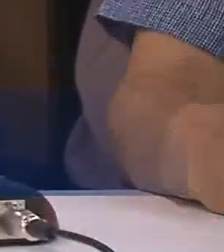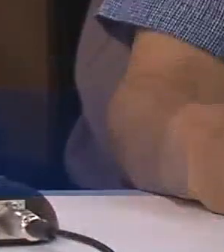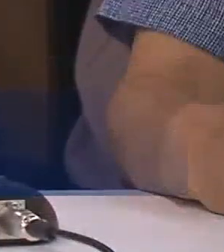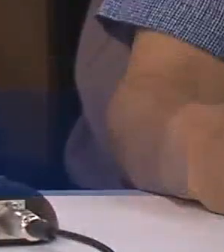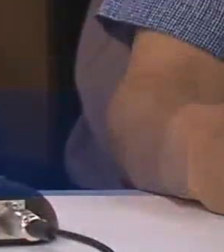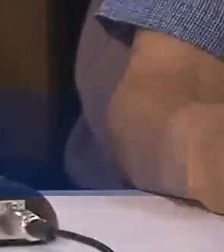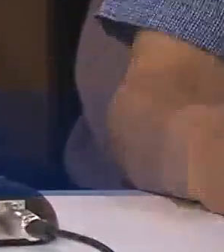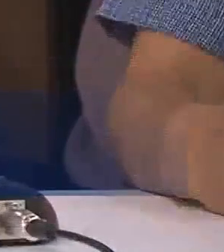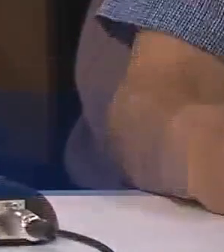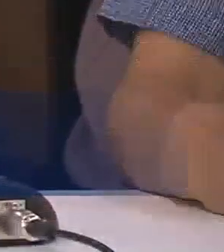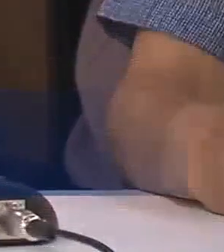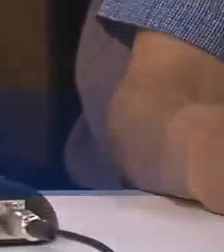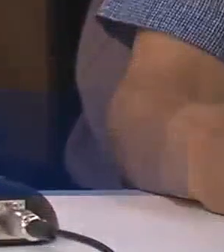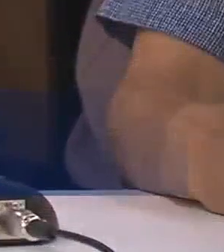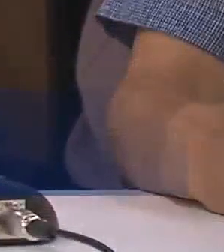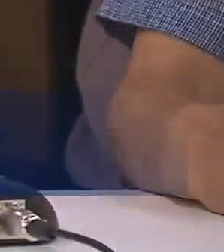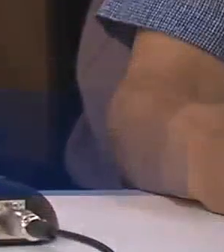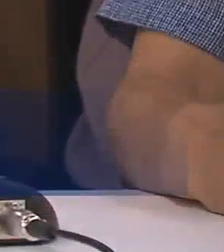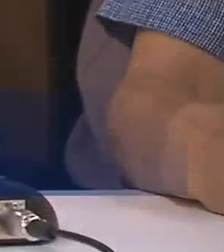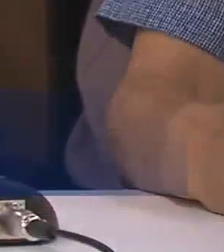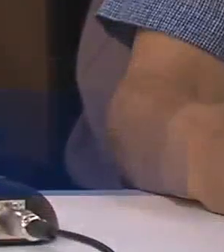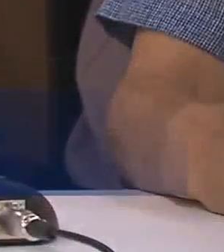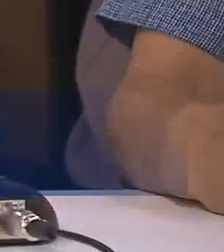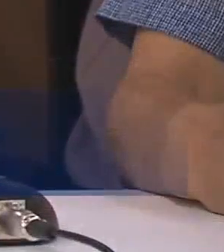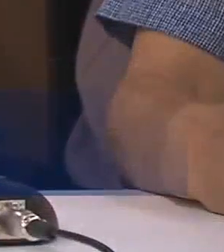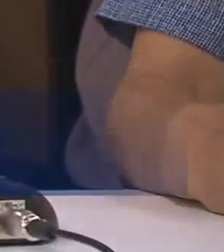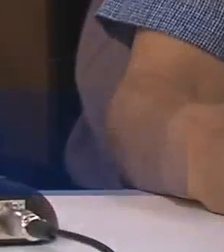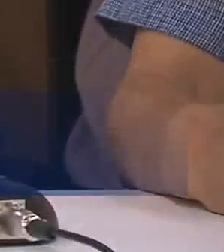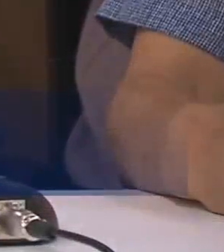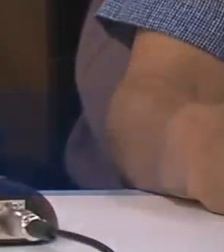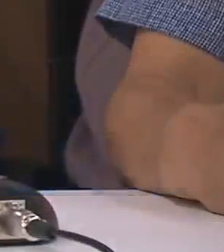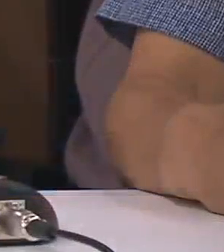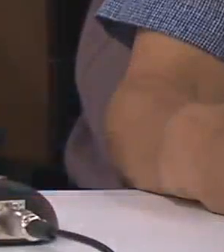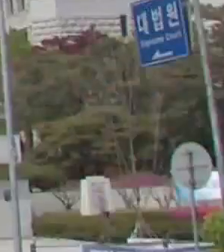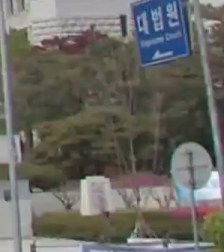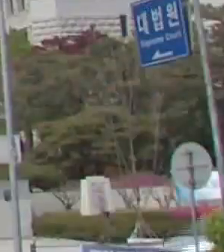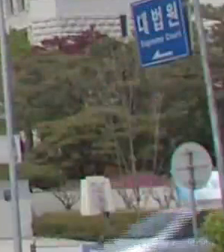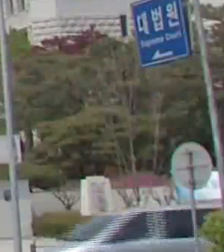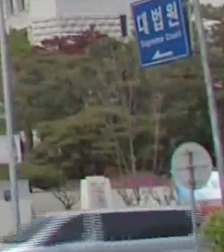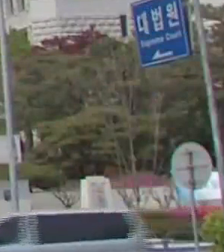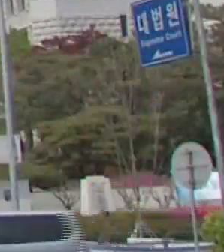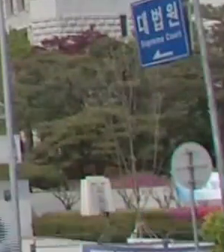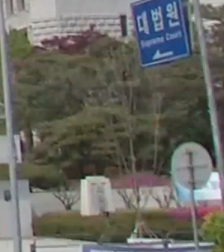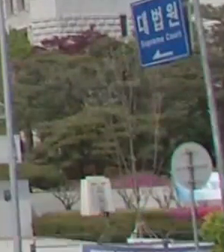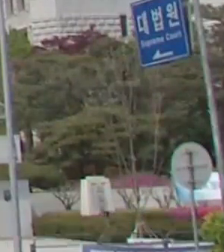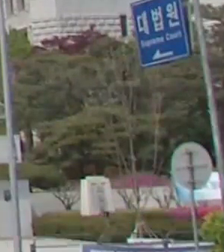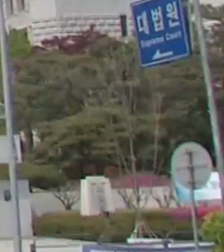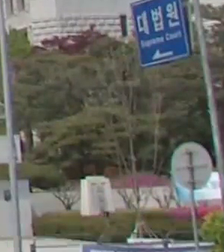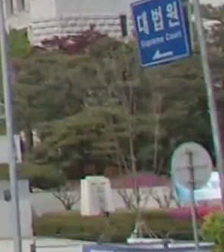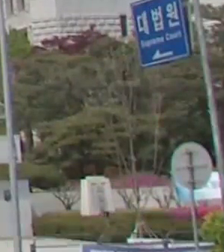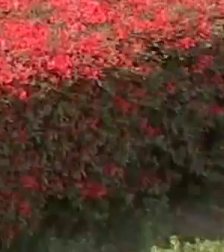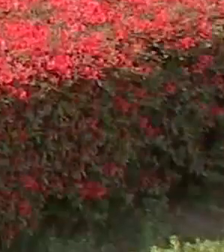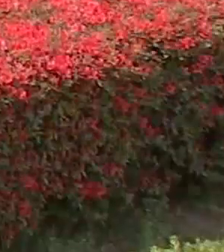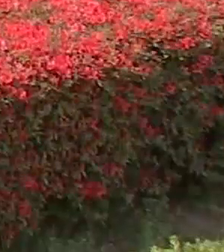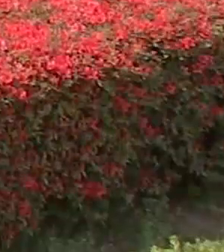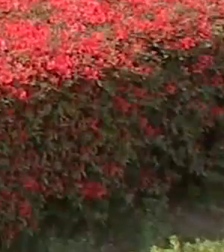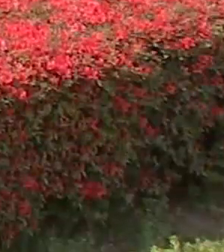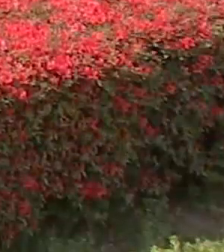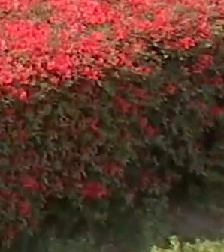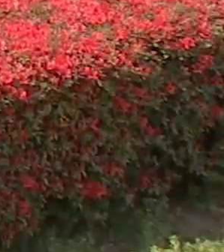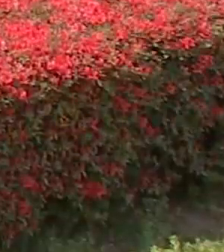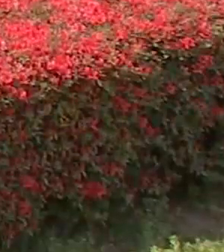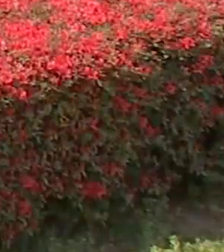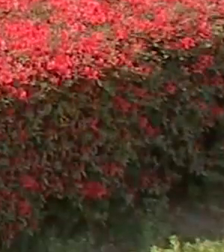결과도 보지도 못하고 일본한테서 사죄도 못 받고. 대법원 판결이 늦어지는 데는 여러